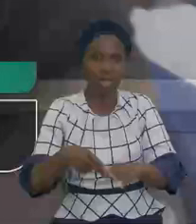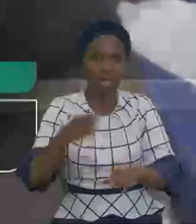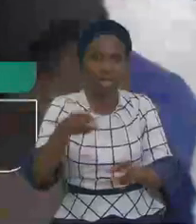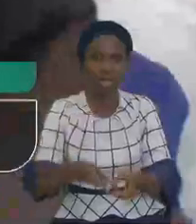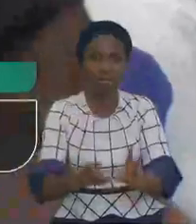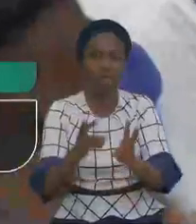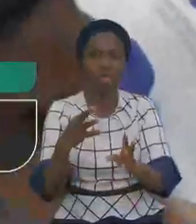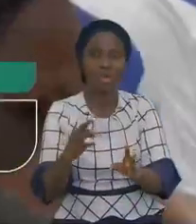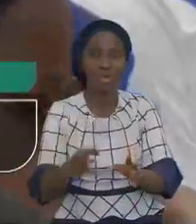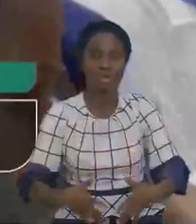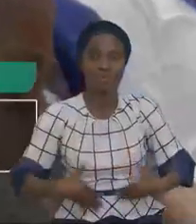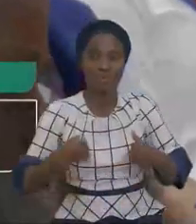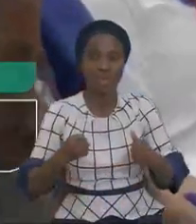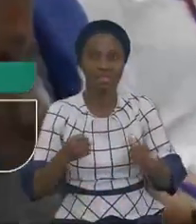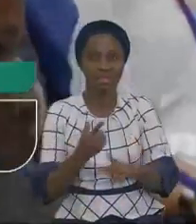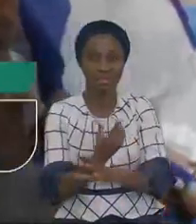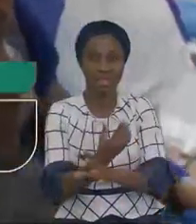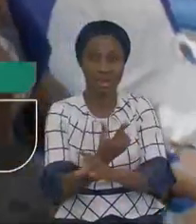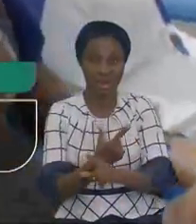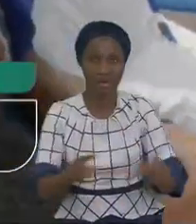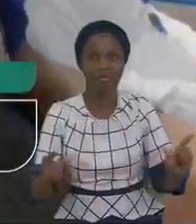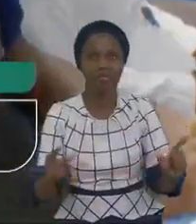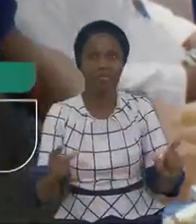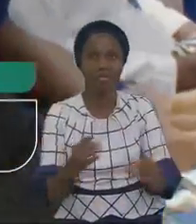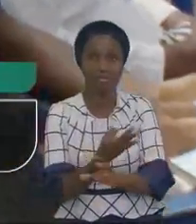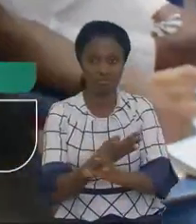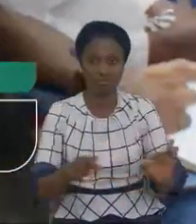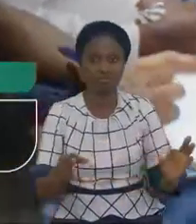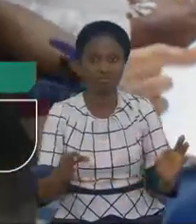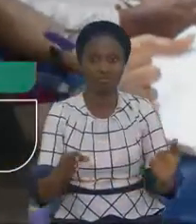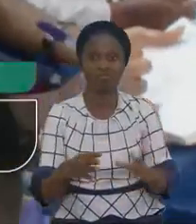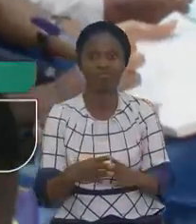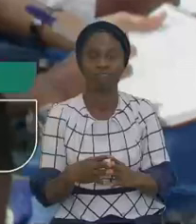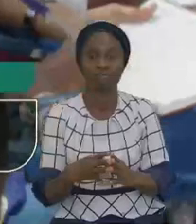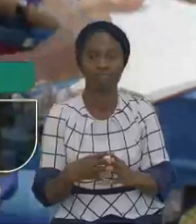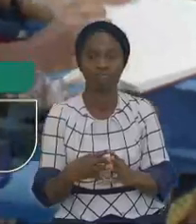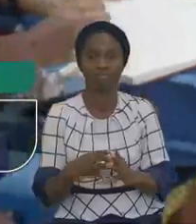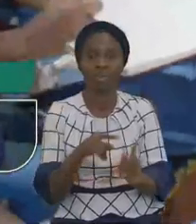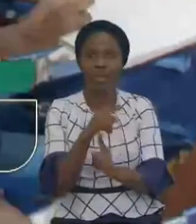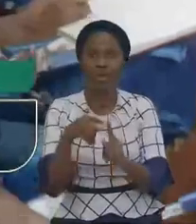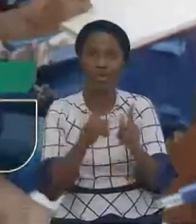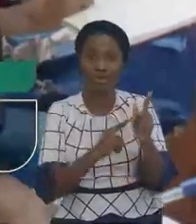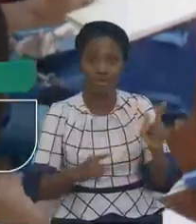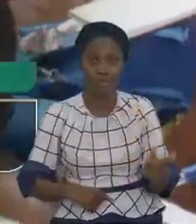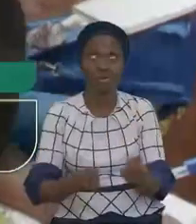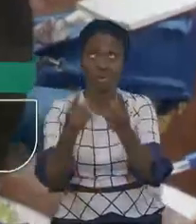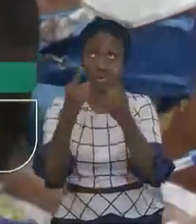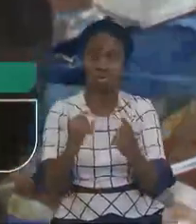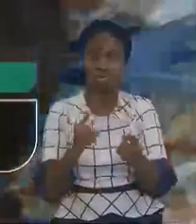sur l'autoroute de la libération de la vie. Quand le Seigneur vient te délivrer pour